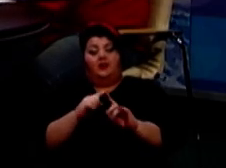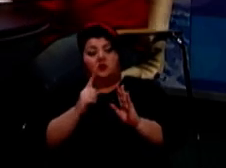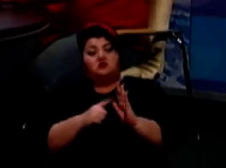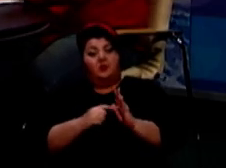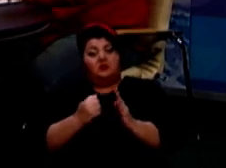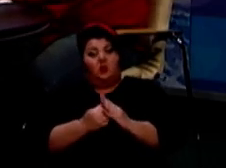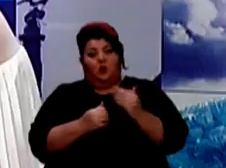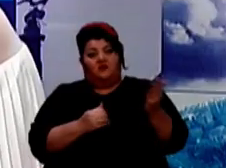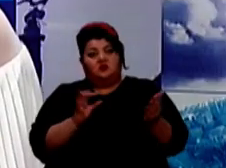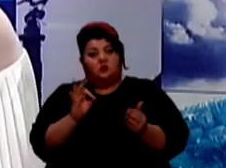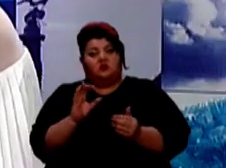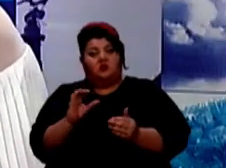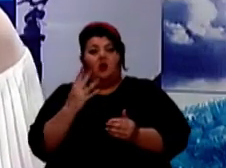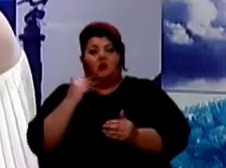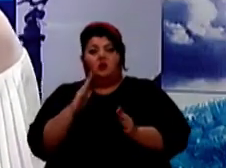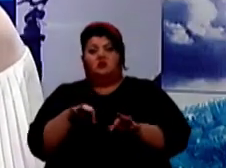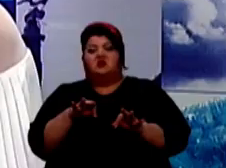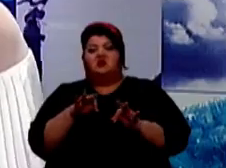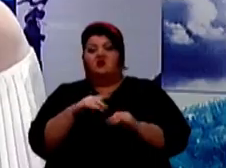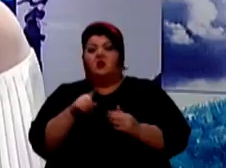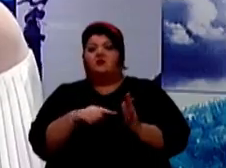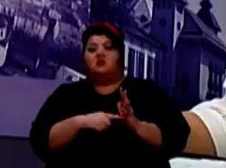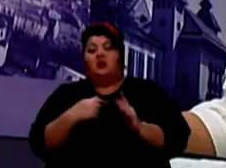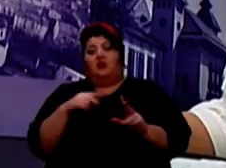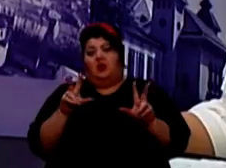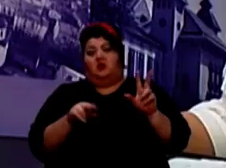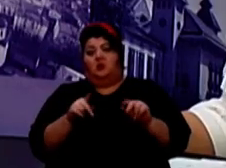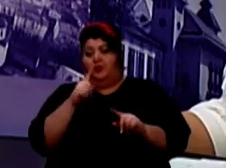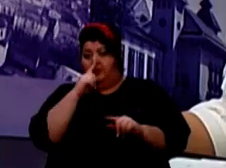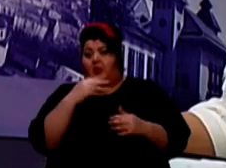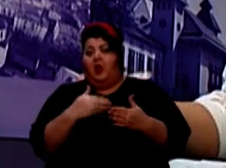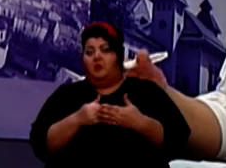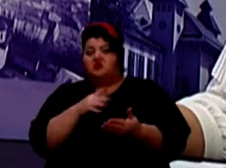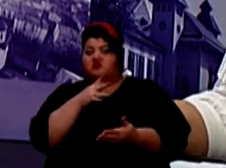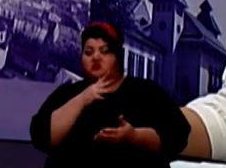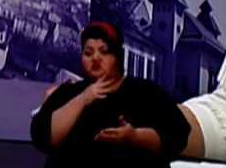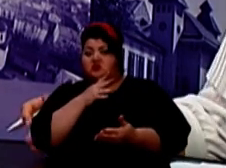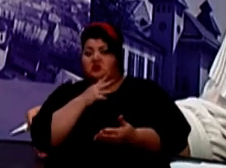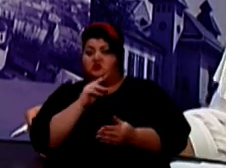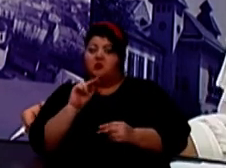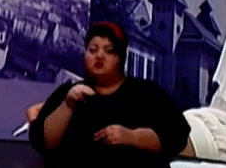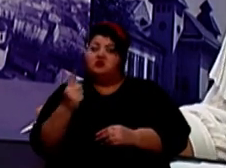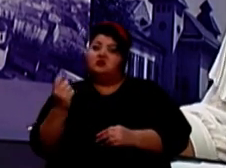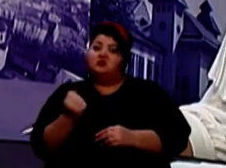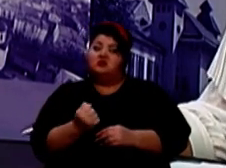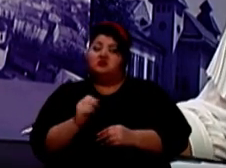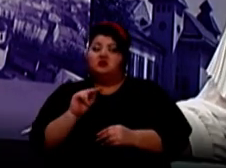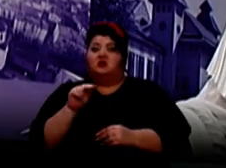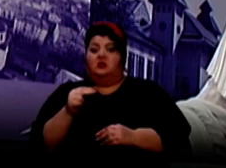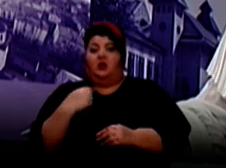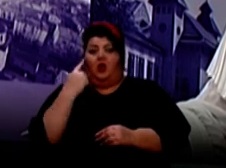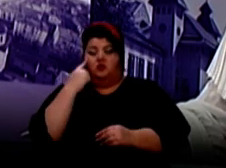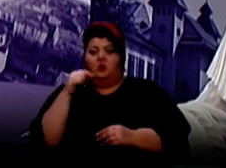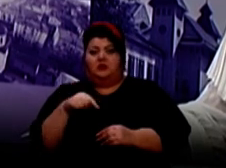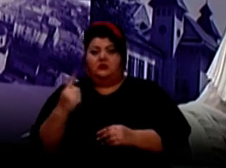місту. Коли буде транспорт в місті? Я сподіваюся, найближчим часом. Найближчим часом. Це через тиждень-два? Ні, через я три думаю, дні. Що на цьому тижні